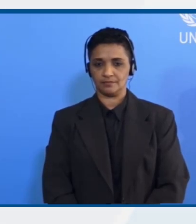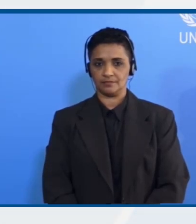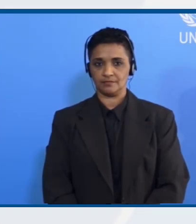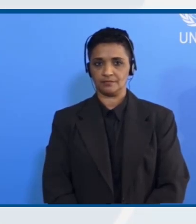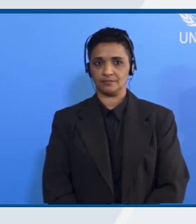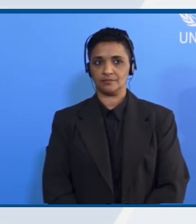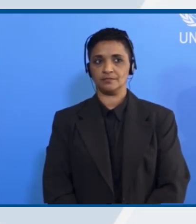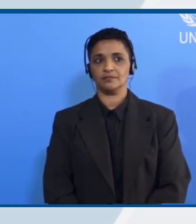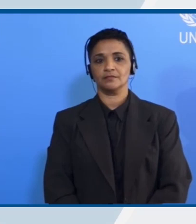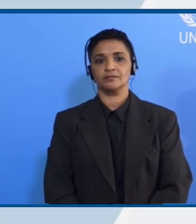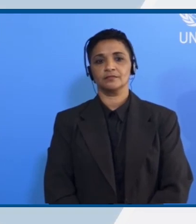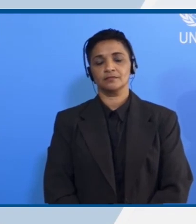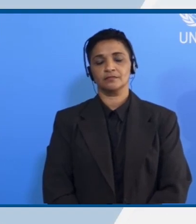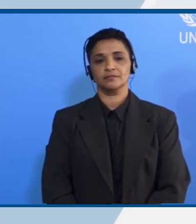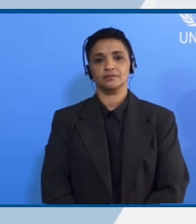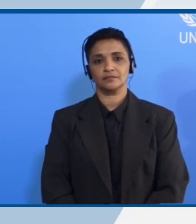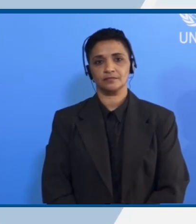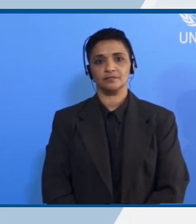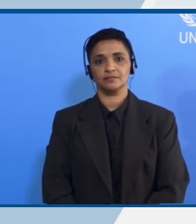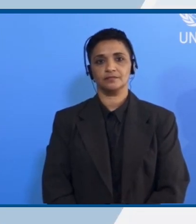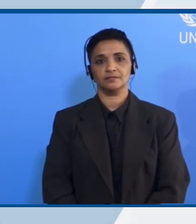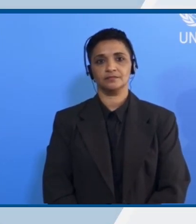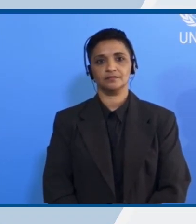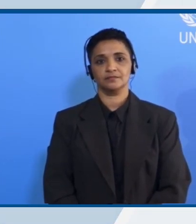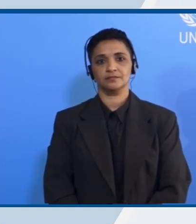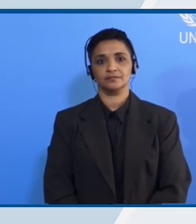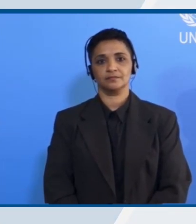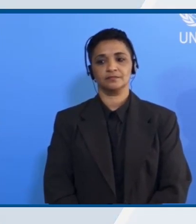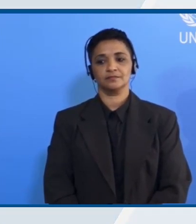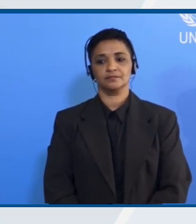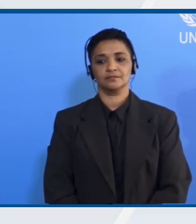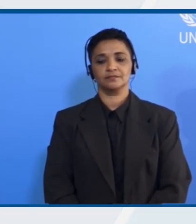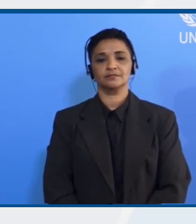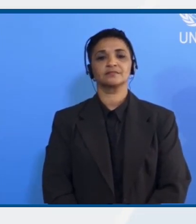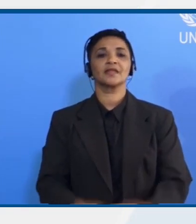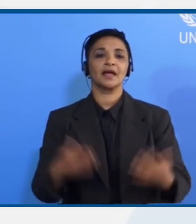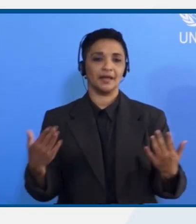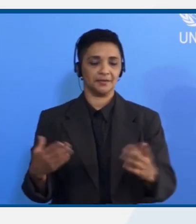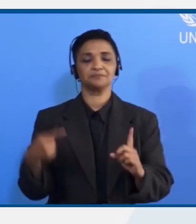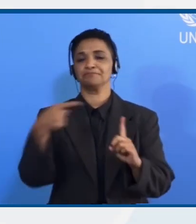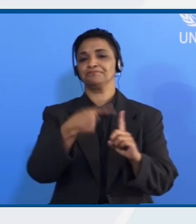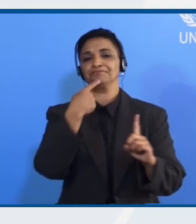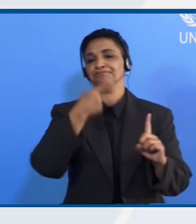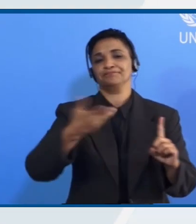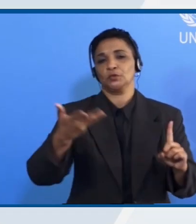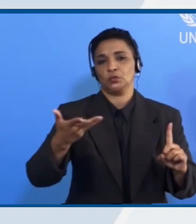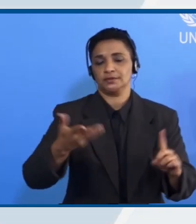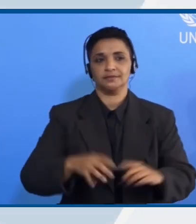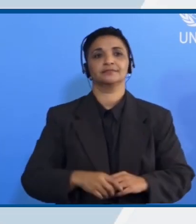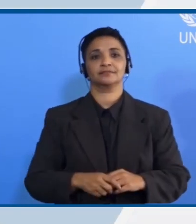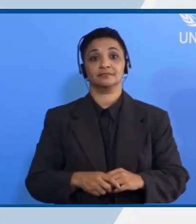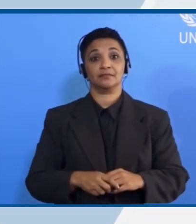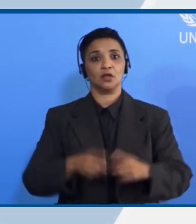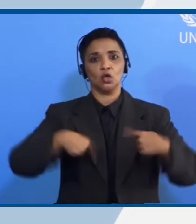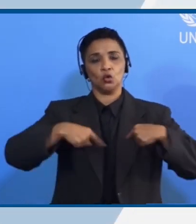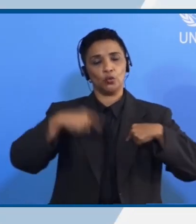बनवली की जास्त लोकांना ते देता येईल ह्याच्यासाठीचे. So, in short, Godavari is saying that when we are designing